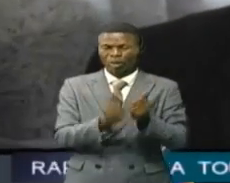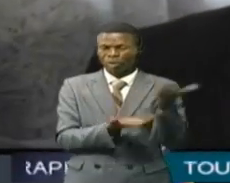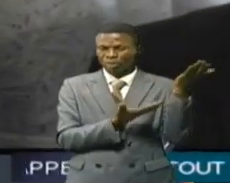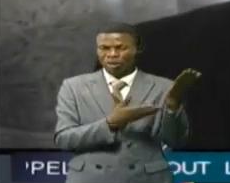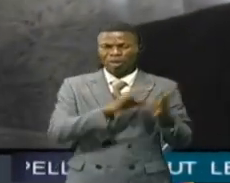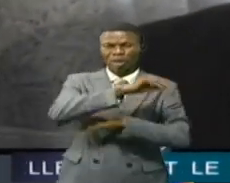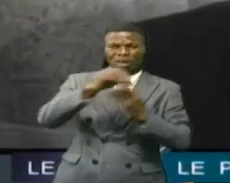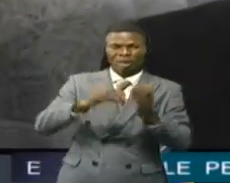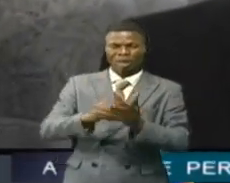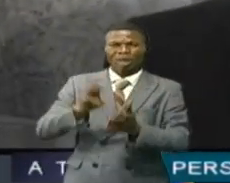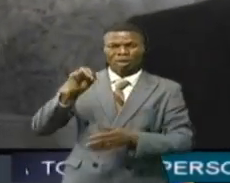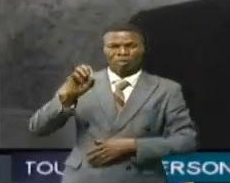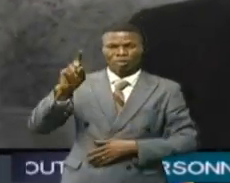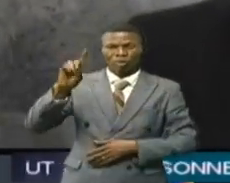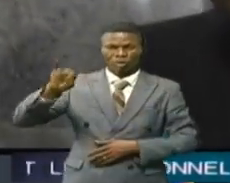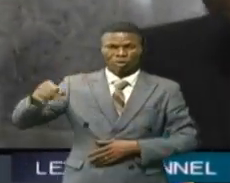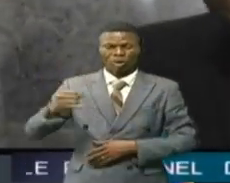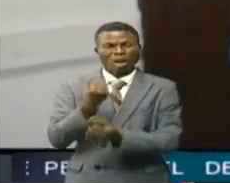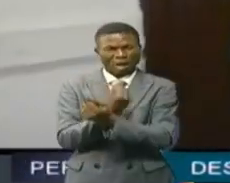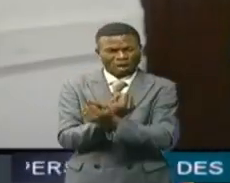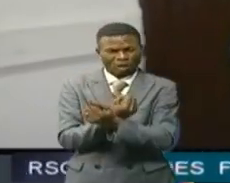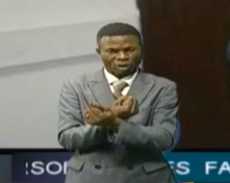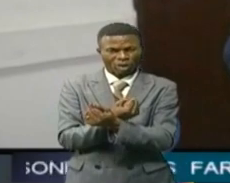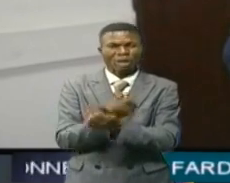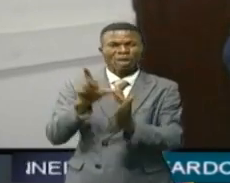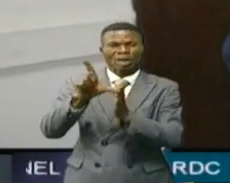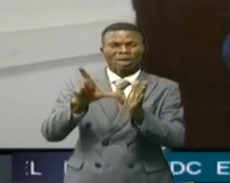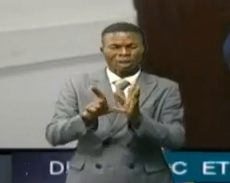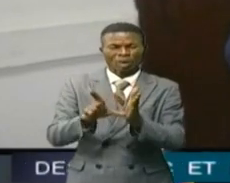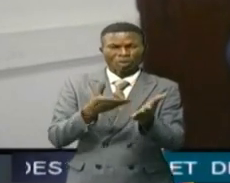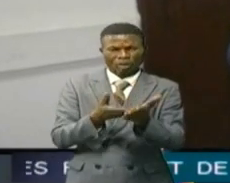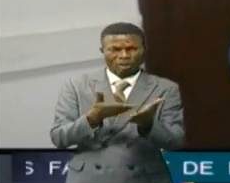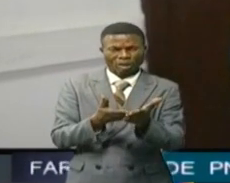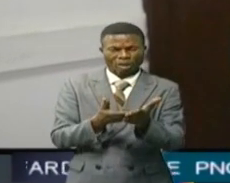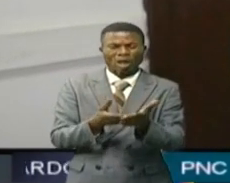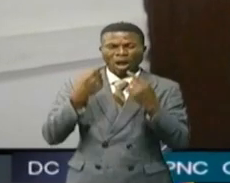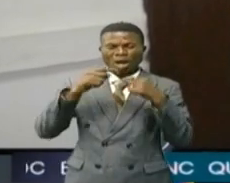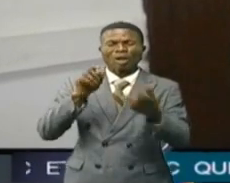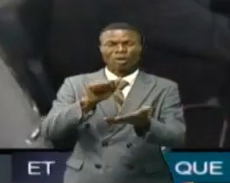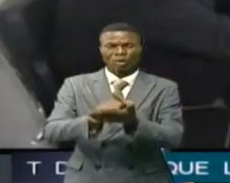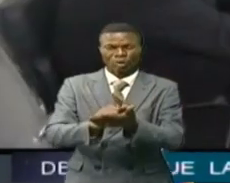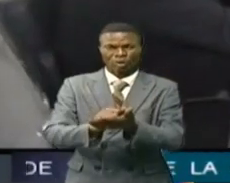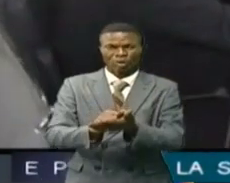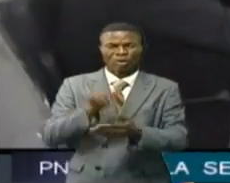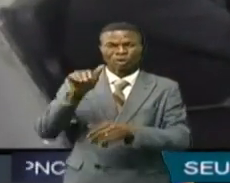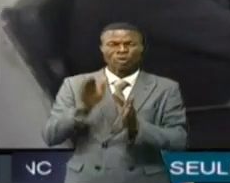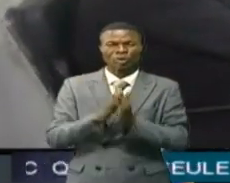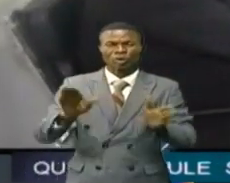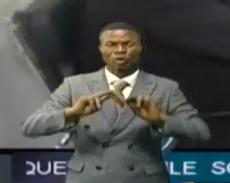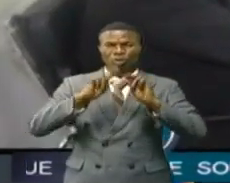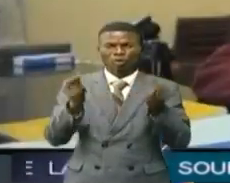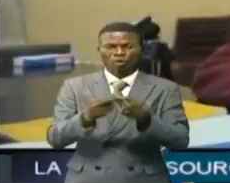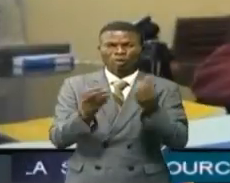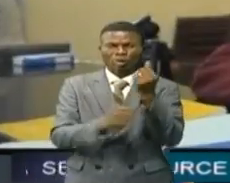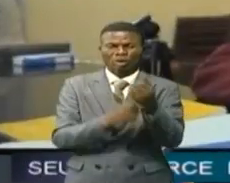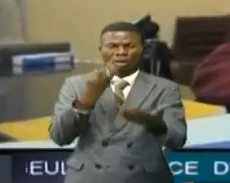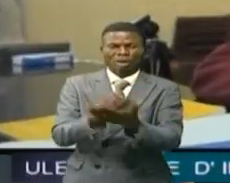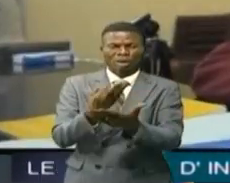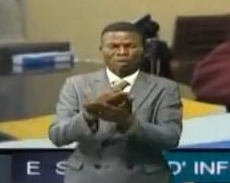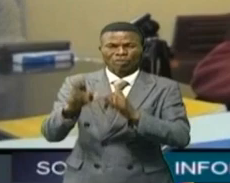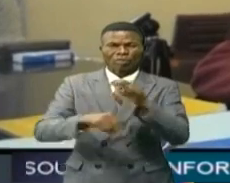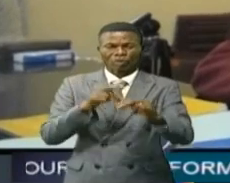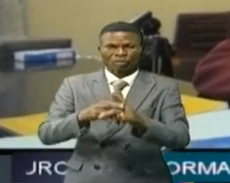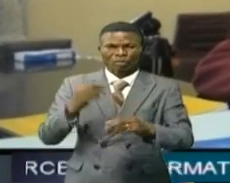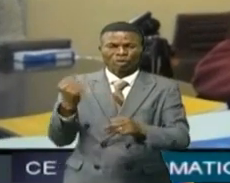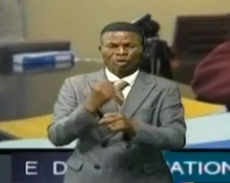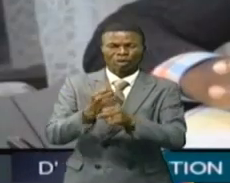Mugijo est tenu observer, a rappelé Maître Serge Mokouba, directeur des ressources humaines du Fonds national de promotion des